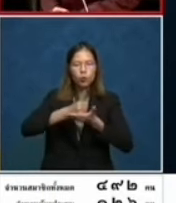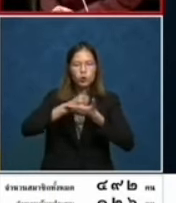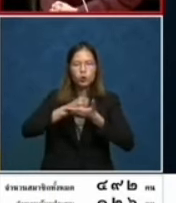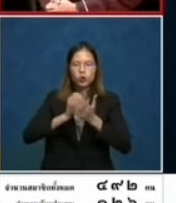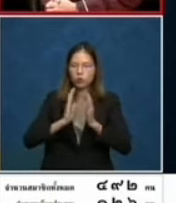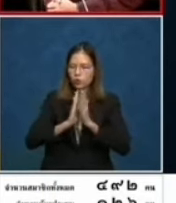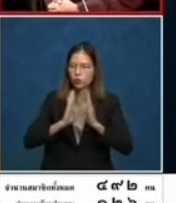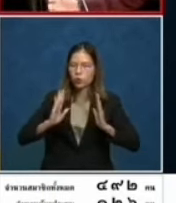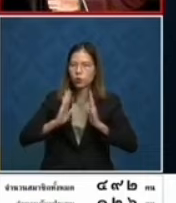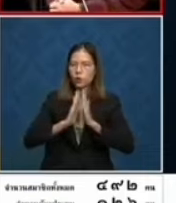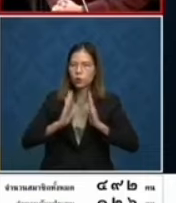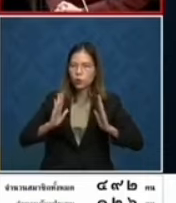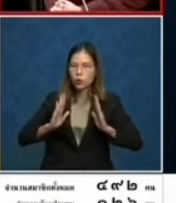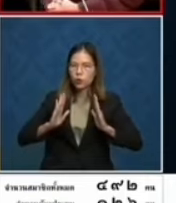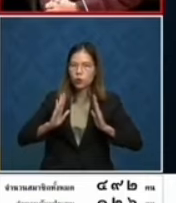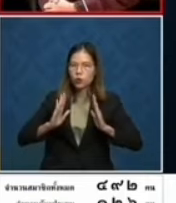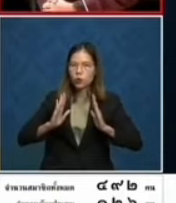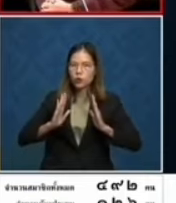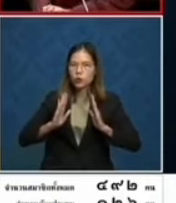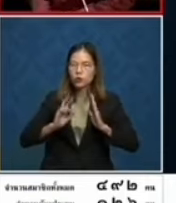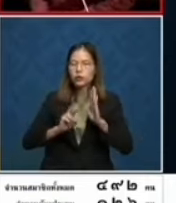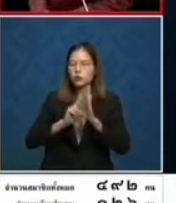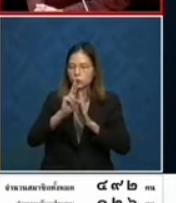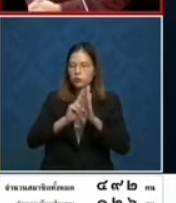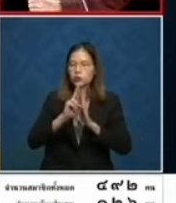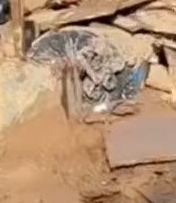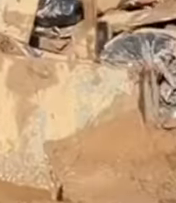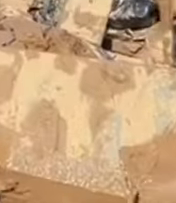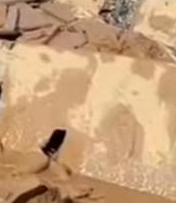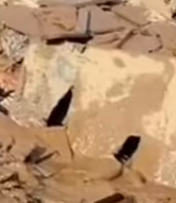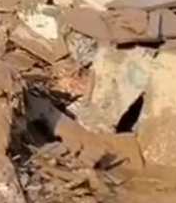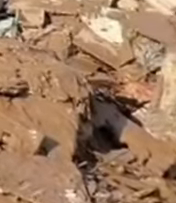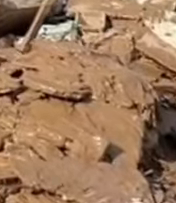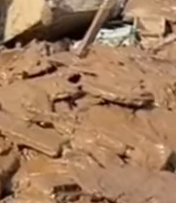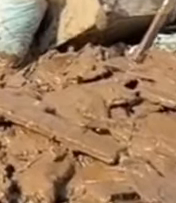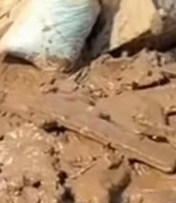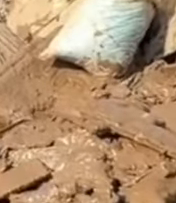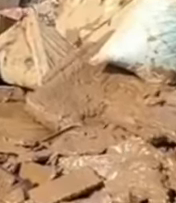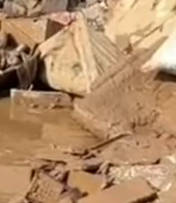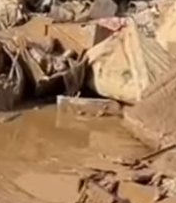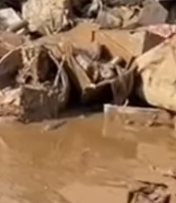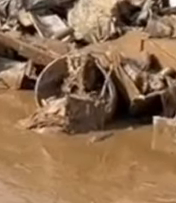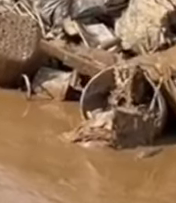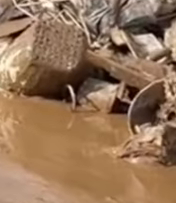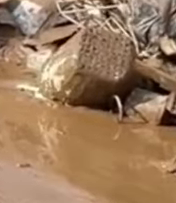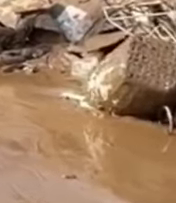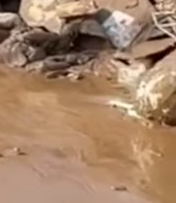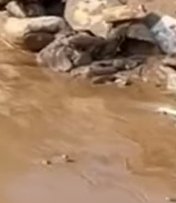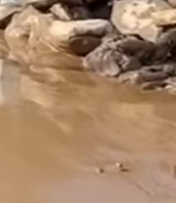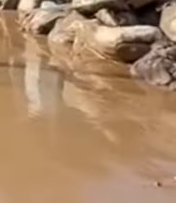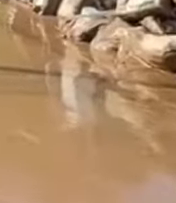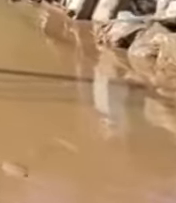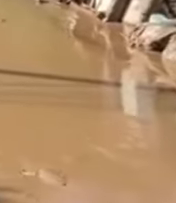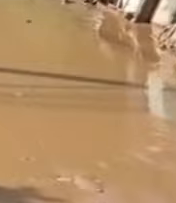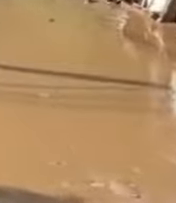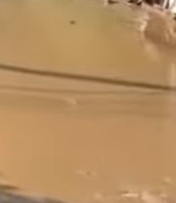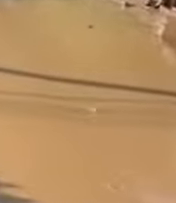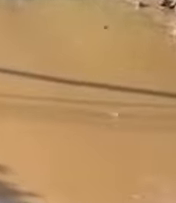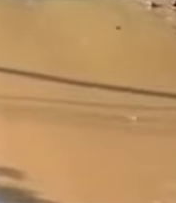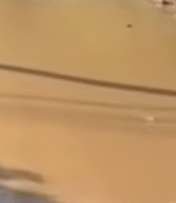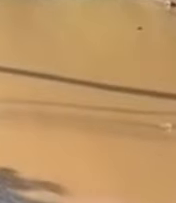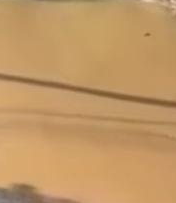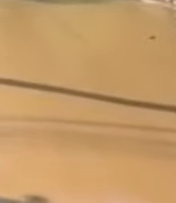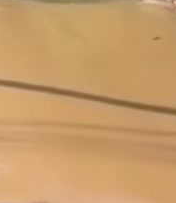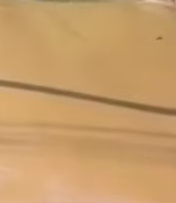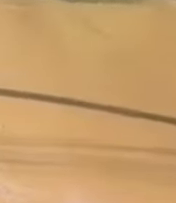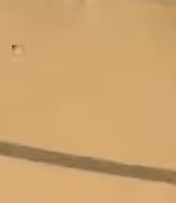ผมขอขอบคุณแทนพี่น้องชาวเชียงรายจากใจจริงครับนอกจากประชาชนต้องช่วยเหลือกันเองแล้วภาครัฐมีแนวทางใน